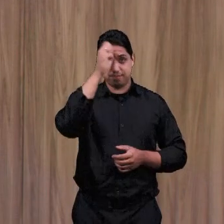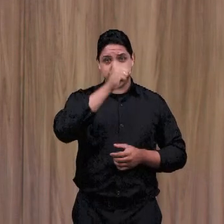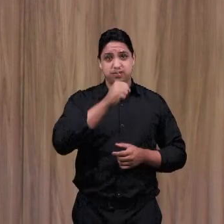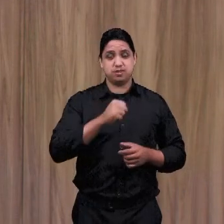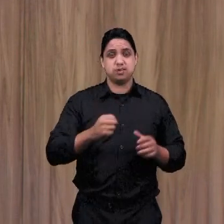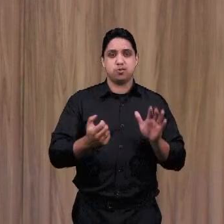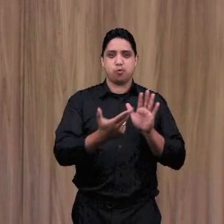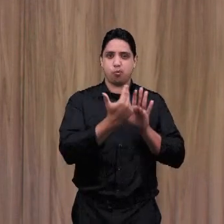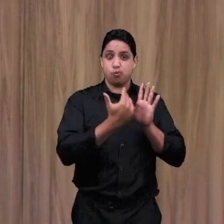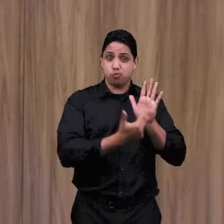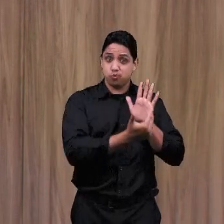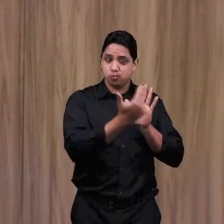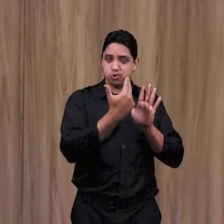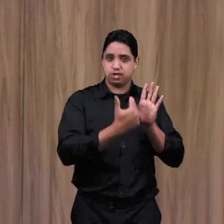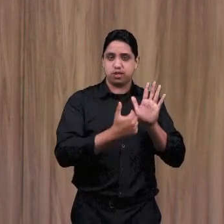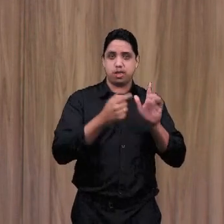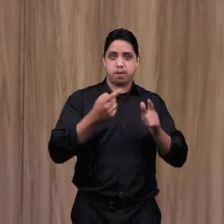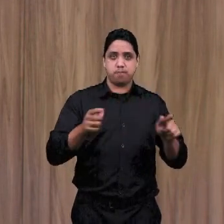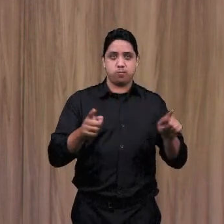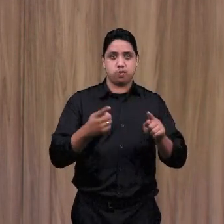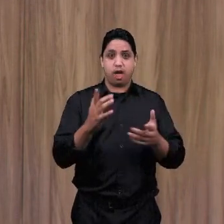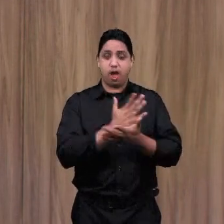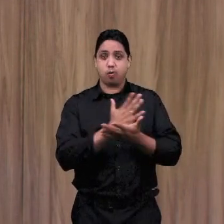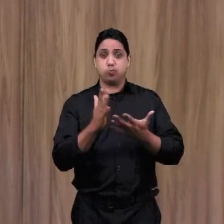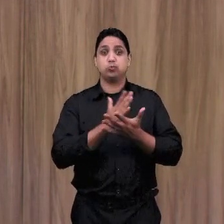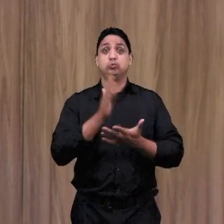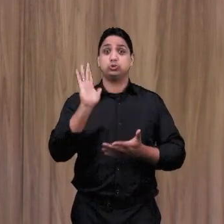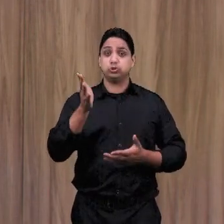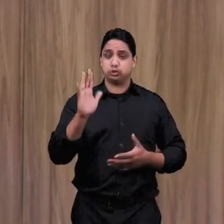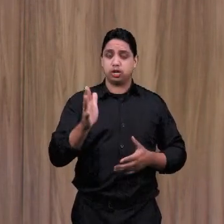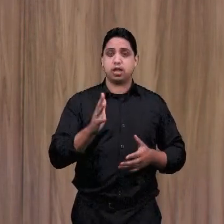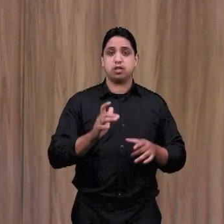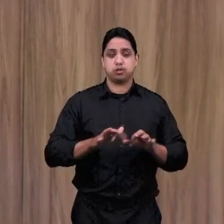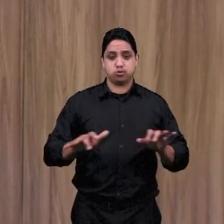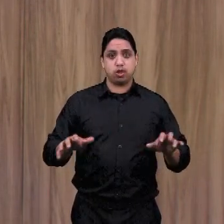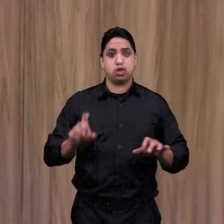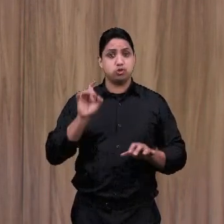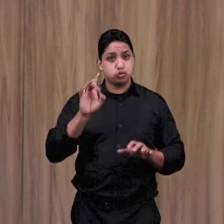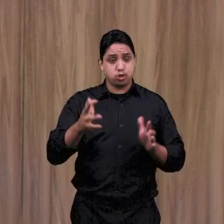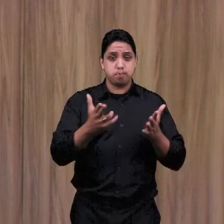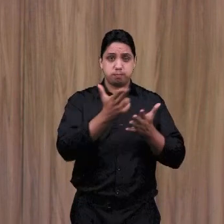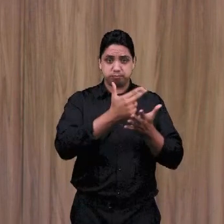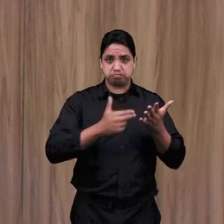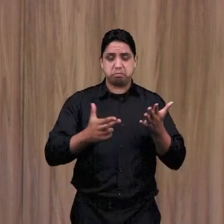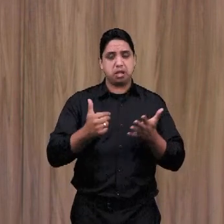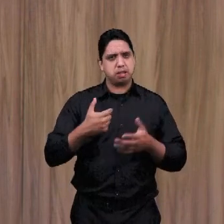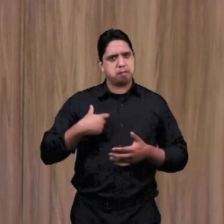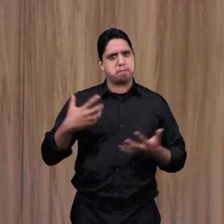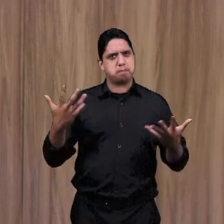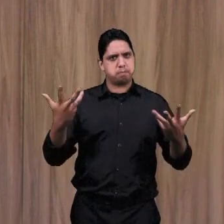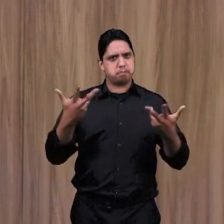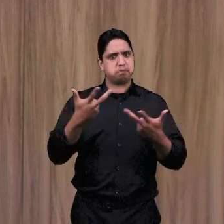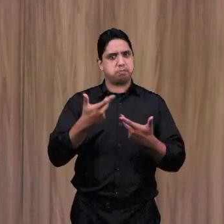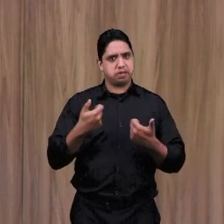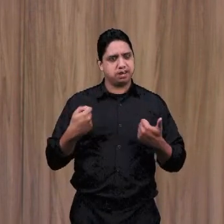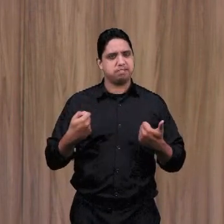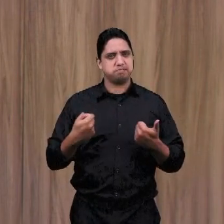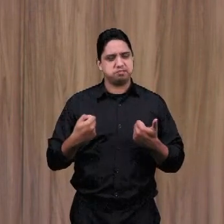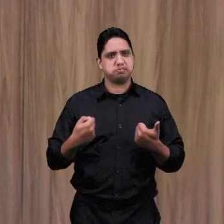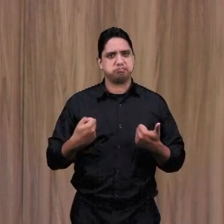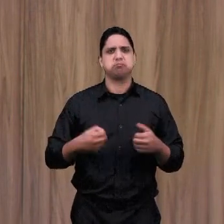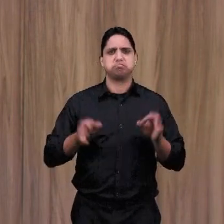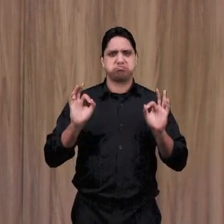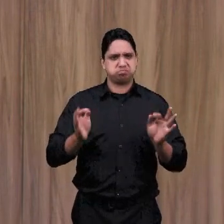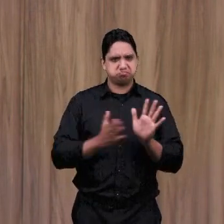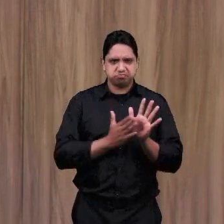musique. Quelques-uns jouent seulement en utilisant la partition. Quelle merveille!